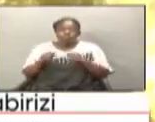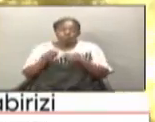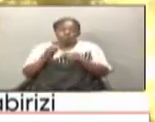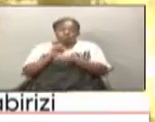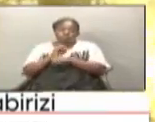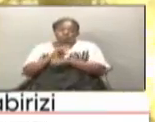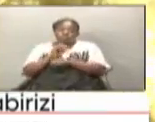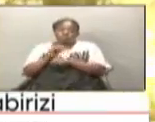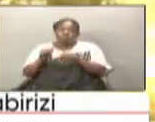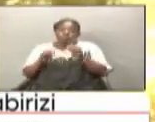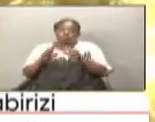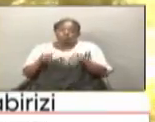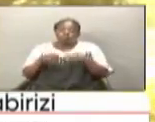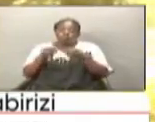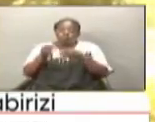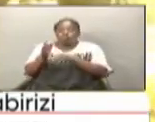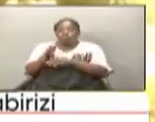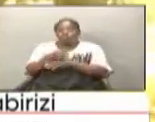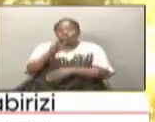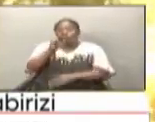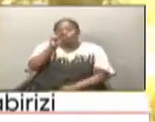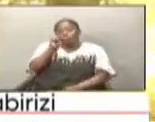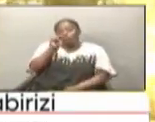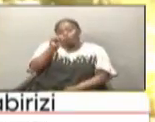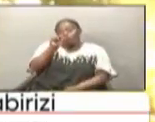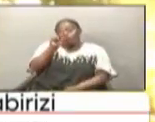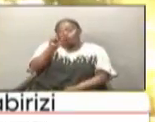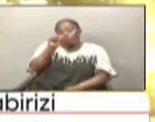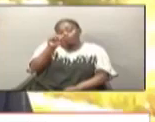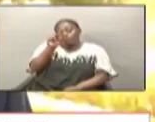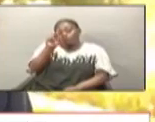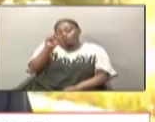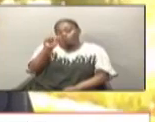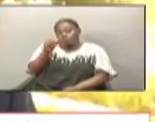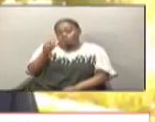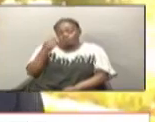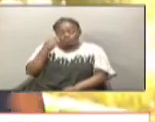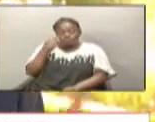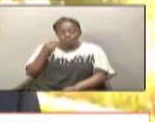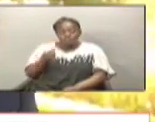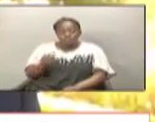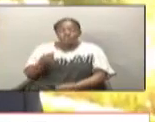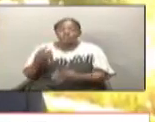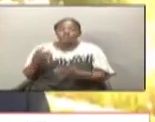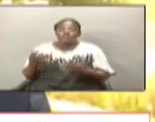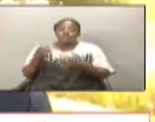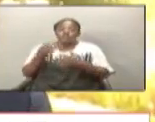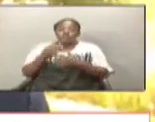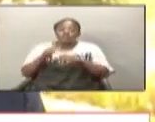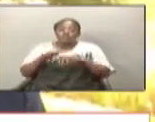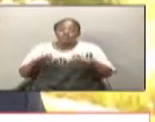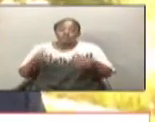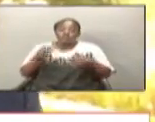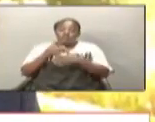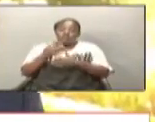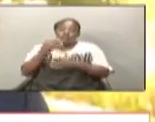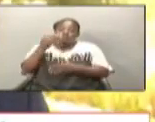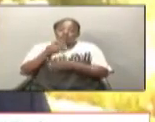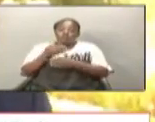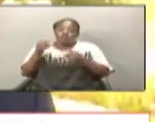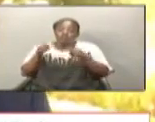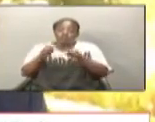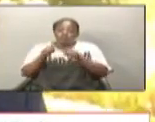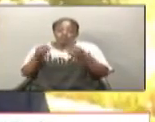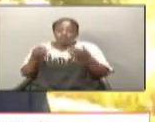agaatuweebwa minisita n'abakooba okulaba ng'ettaka tulifensinga. Kati ebisenge batandise okubimenya. Era